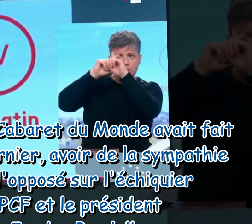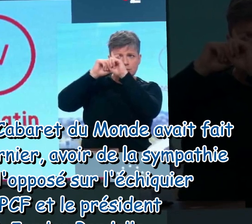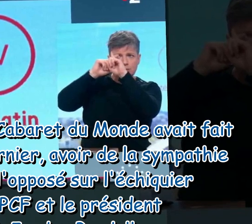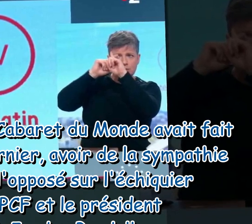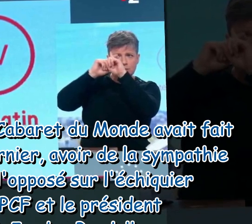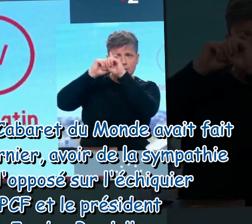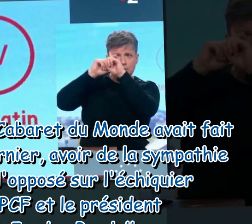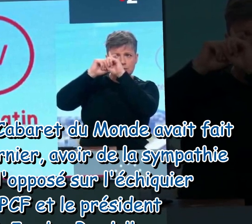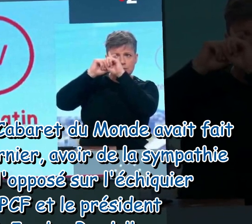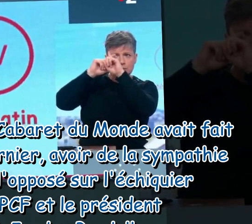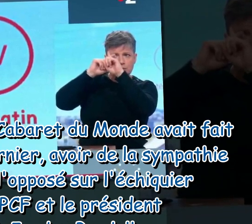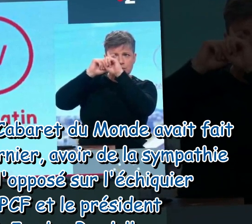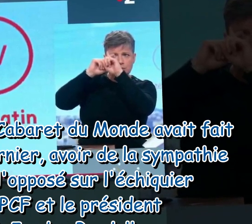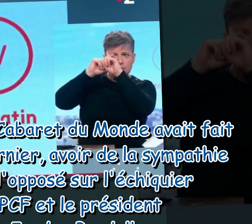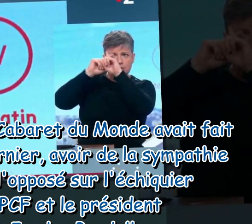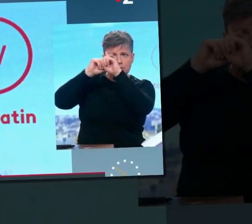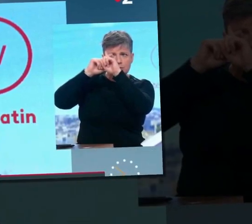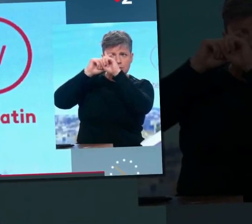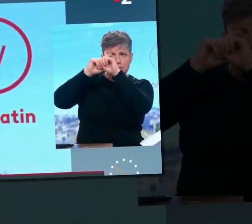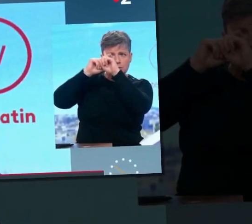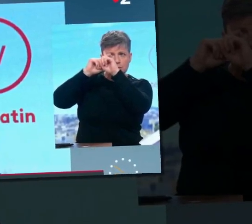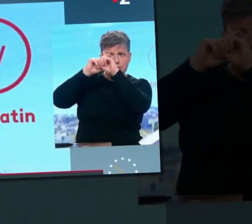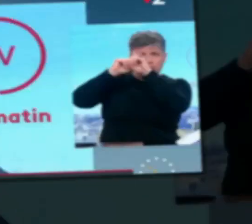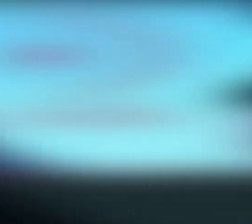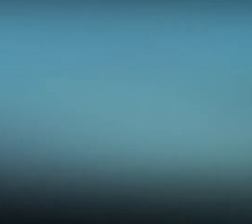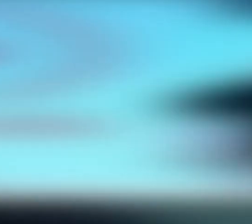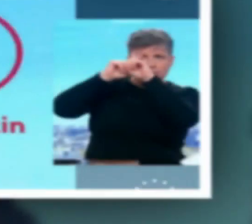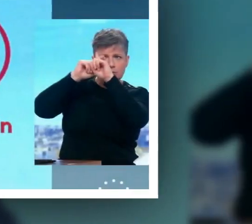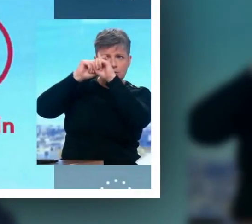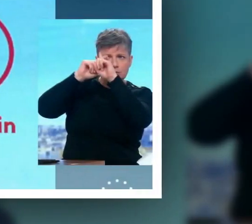National, Jordan Bardella.